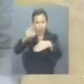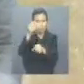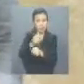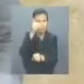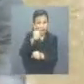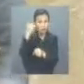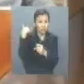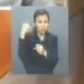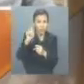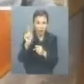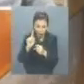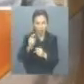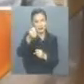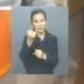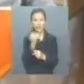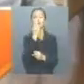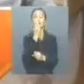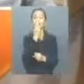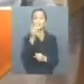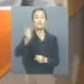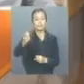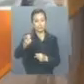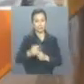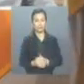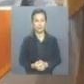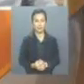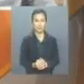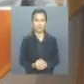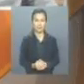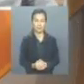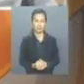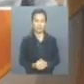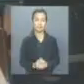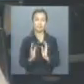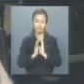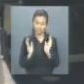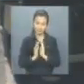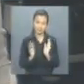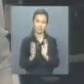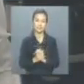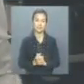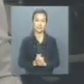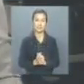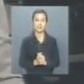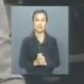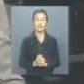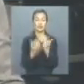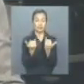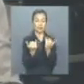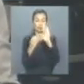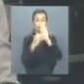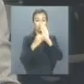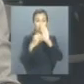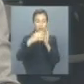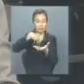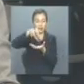ติมเต็มได้หรือไม่เช่นกันค่ะคุณสิริมาคุณพึ่งนภาคะ ขอบคุณค่ะคุณณิชลาค่ะ วันนี้กรุงเทพมหานครรายงานสถาน